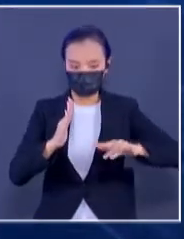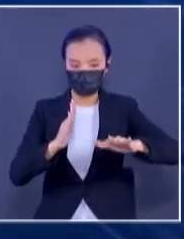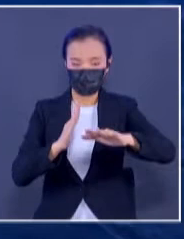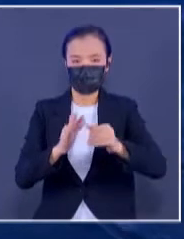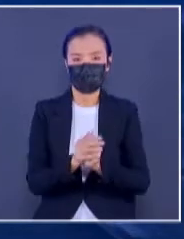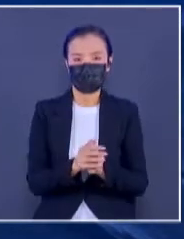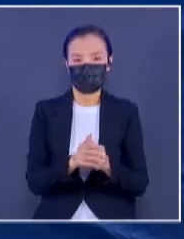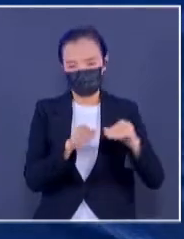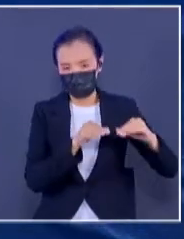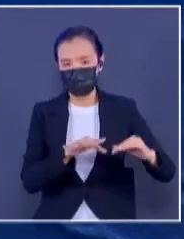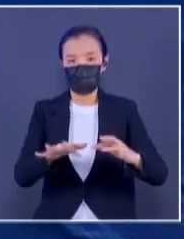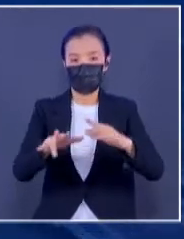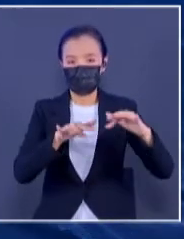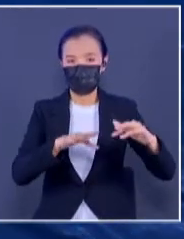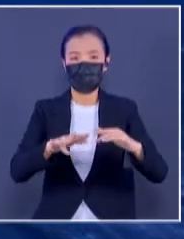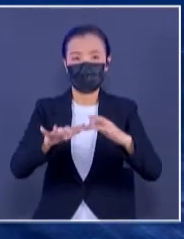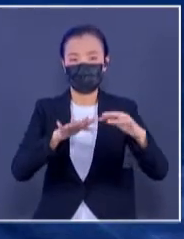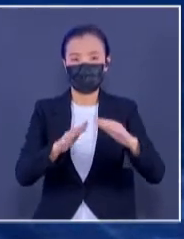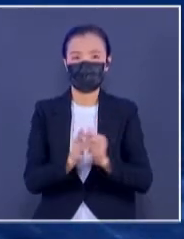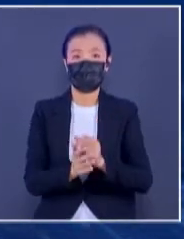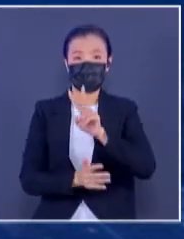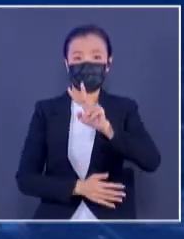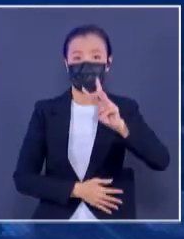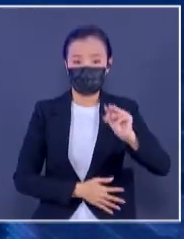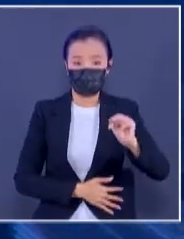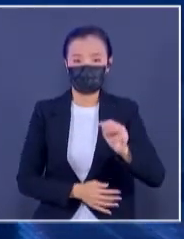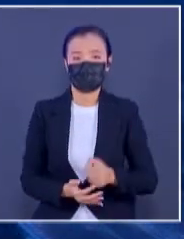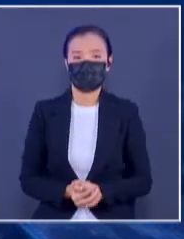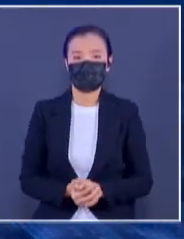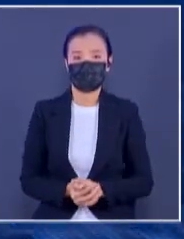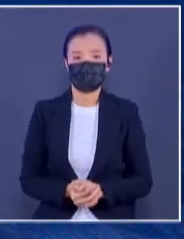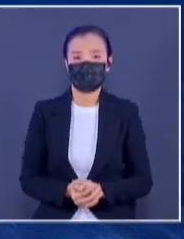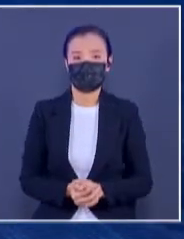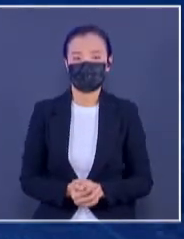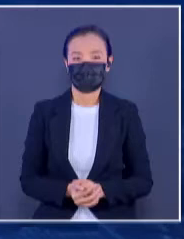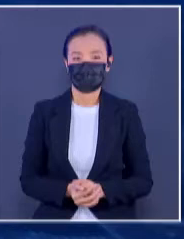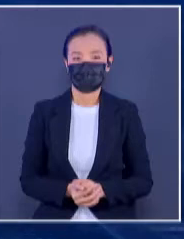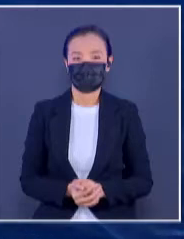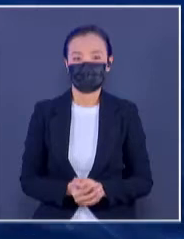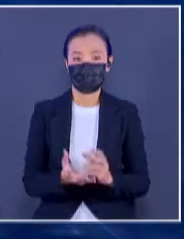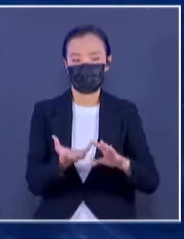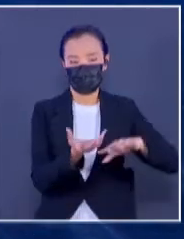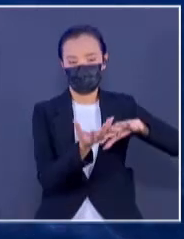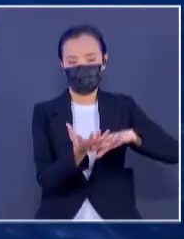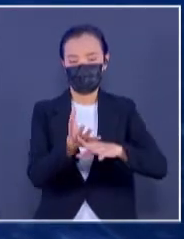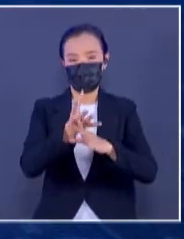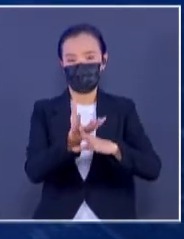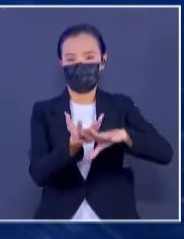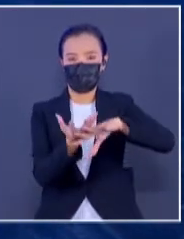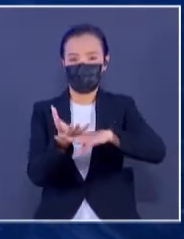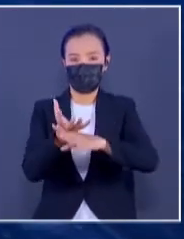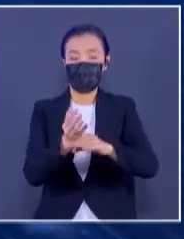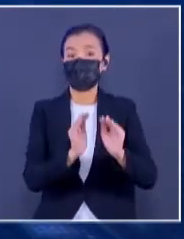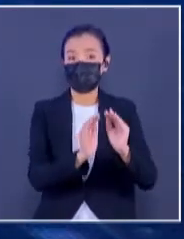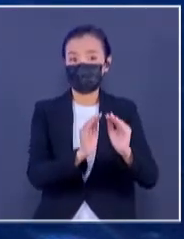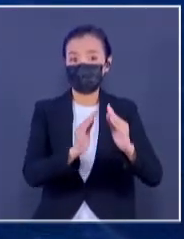แสน้ำเนี่ยไหลเชี่ยวครับแล้วก็ลึกราวๆ2เมตรได้ครับน้ำขนาดนี้พัดเอาโรงเย็นมาด้วยครับโรงเย็นนี้ตั้งเก็บ